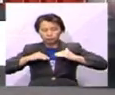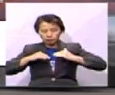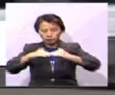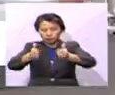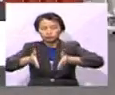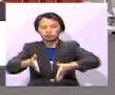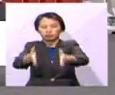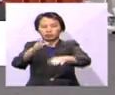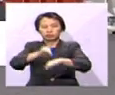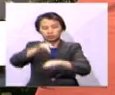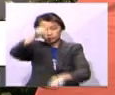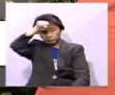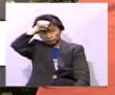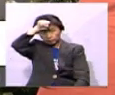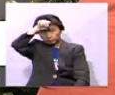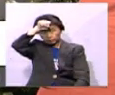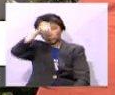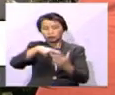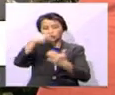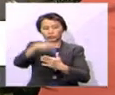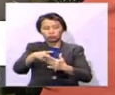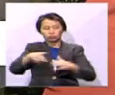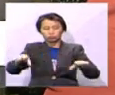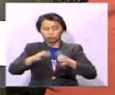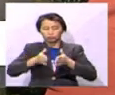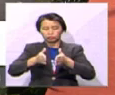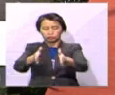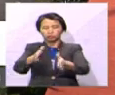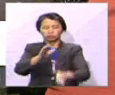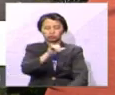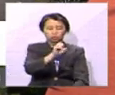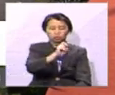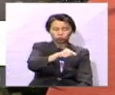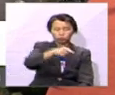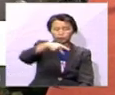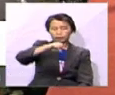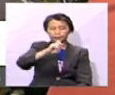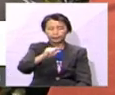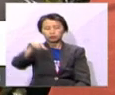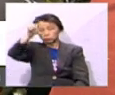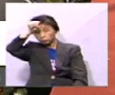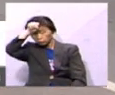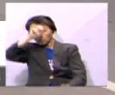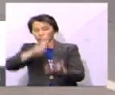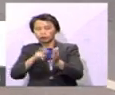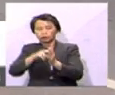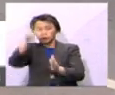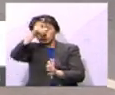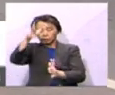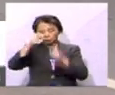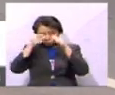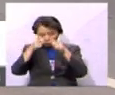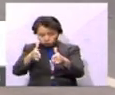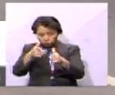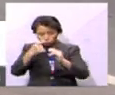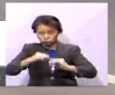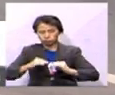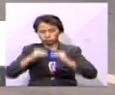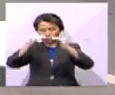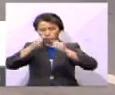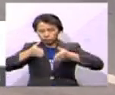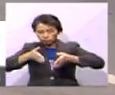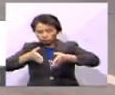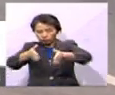di Segamat. Projek membina semula Jalan Persekutuan Yongping Segamat adalah tanda keprihatinan kerajaan dalam menaik taraf jalan